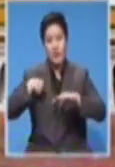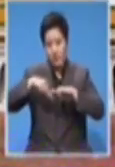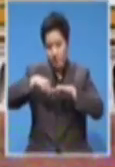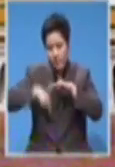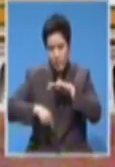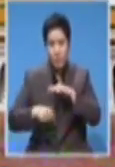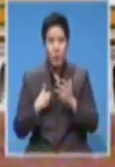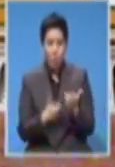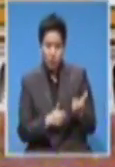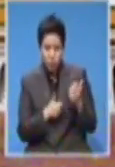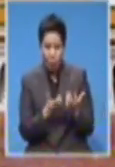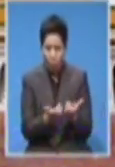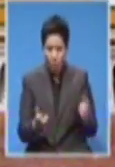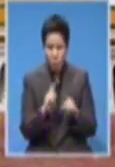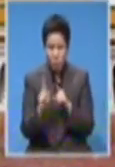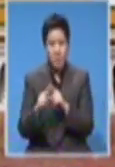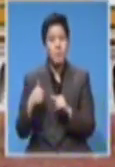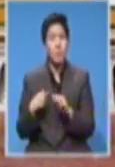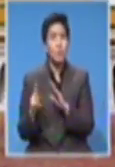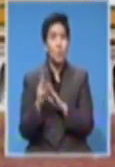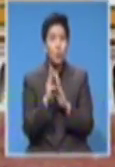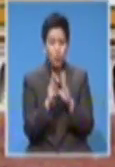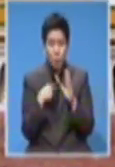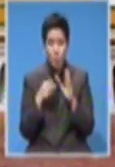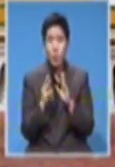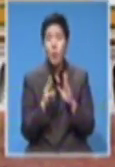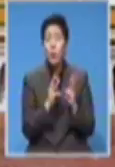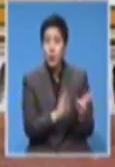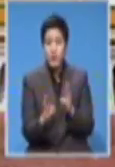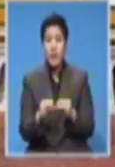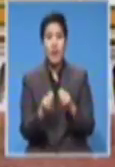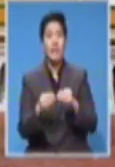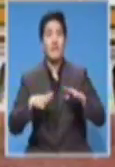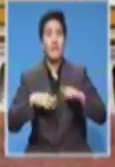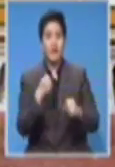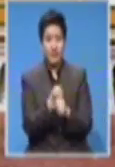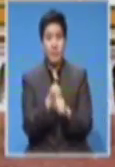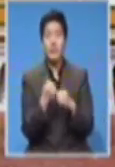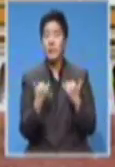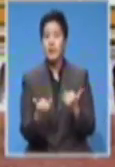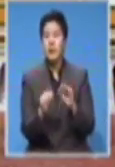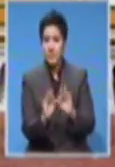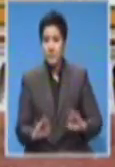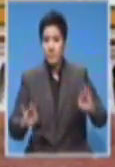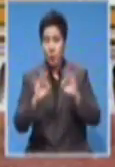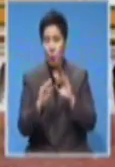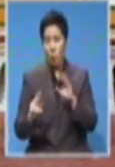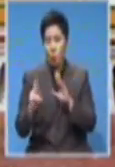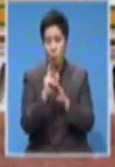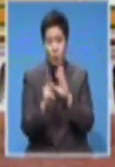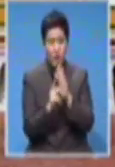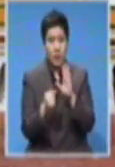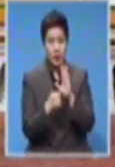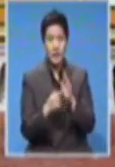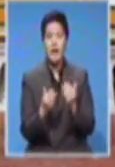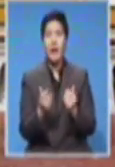ายใช้อาวุธเหล่านี้มันต้องมีมาตรการที่เพียงพอแล้วก็ให้อิสระในการทำงานพอสมควรกับเขาแต่อยู่ภายใต้กฎหมายภายใต้กระบวน